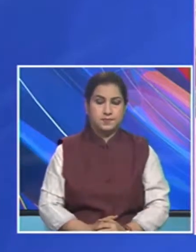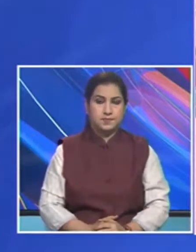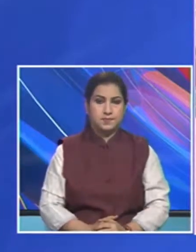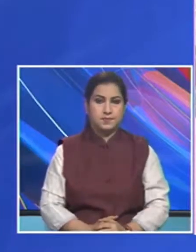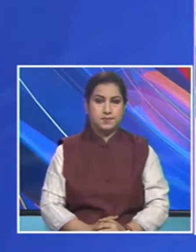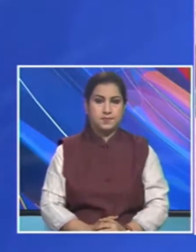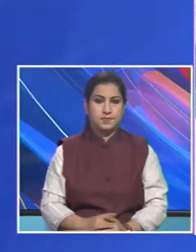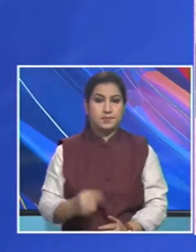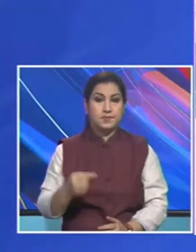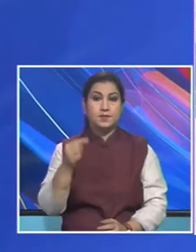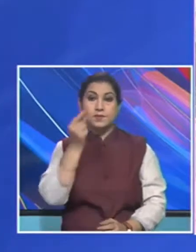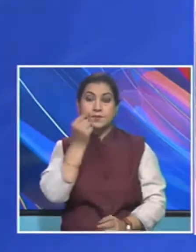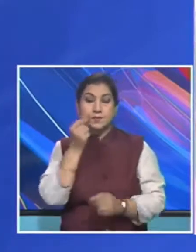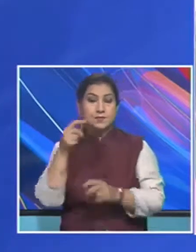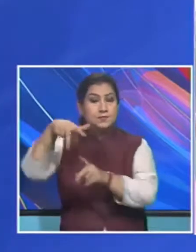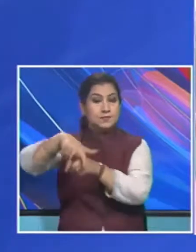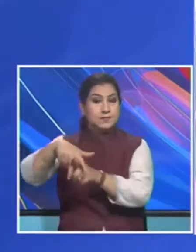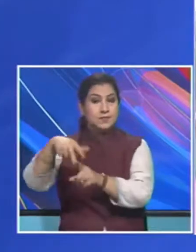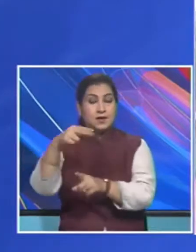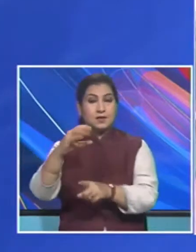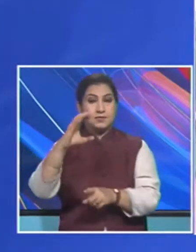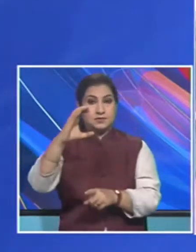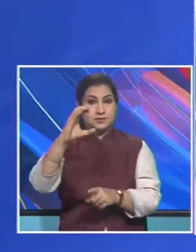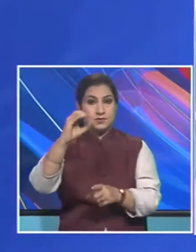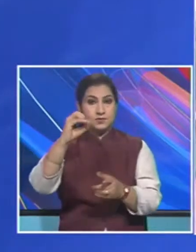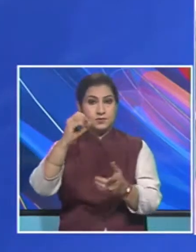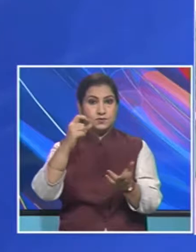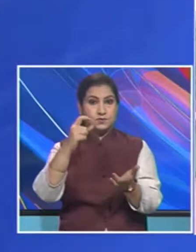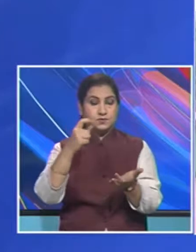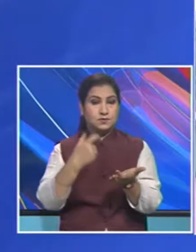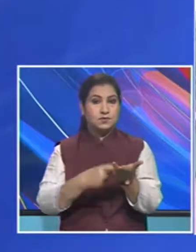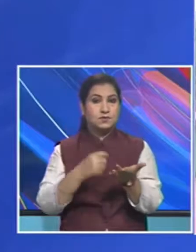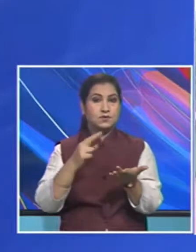Colonel Anup Tiwari, the second in command,